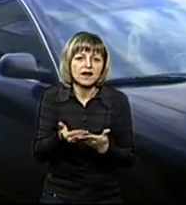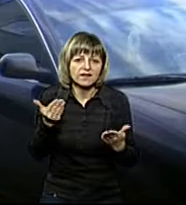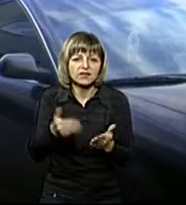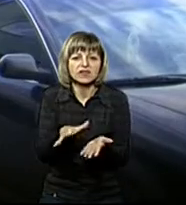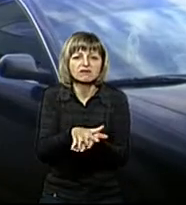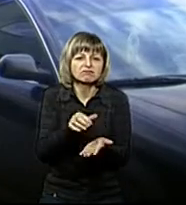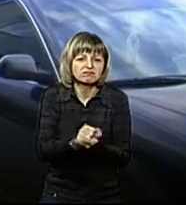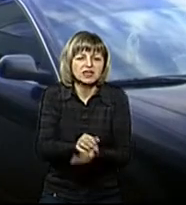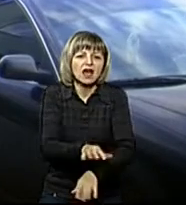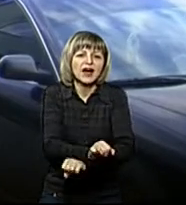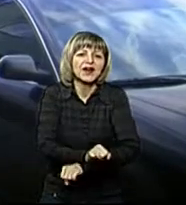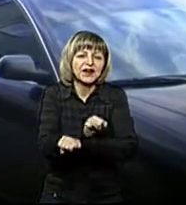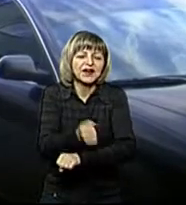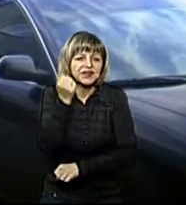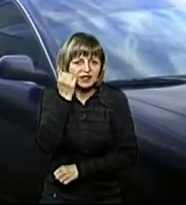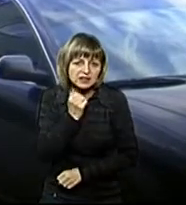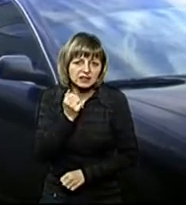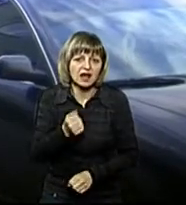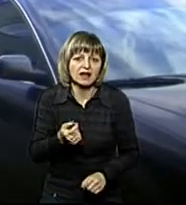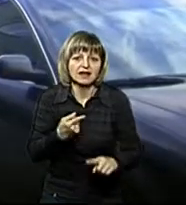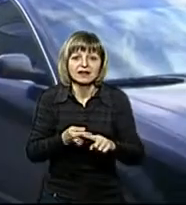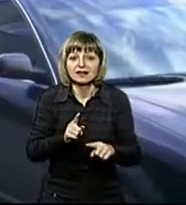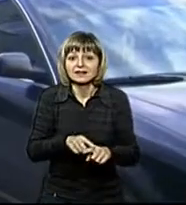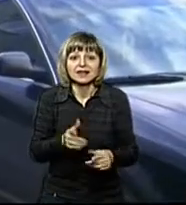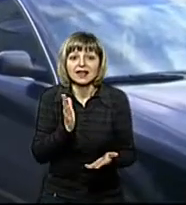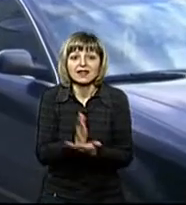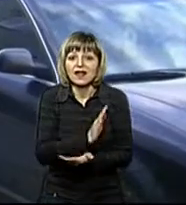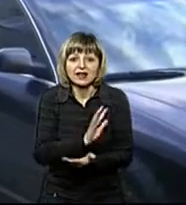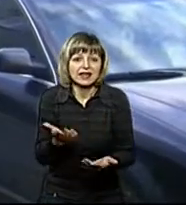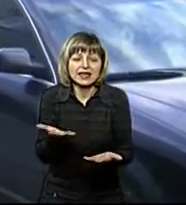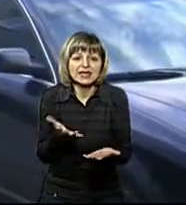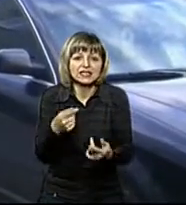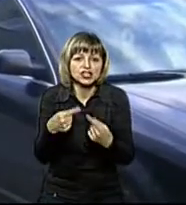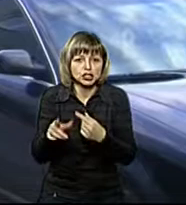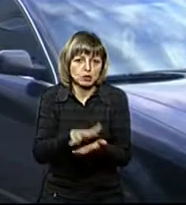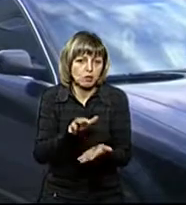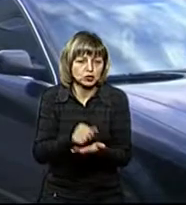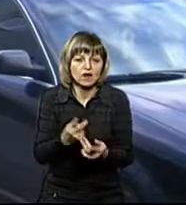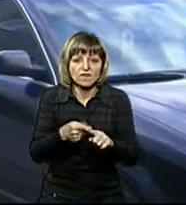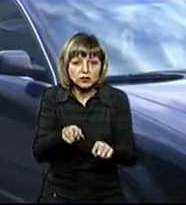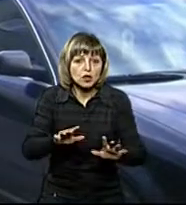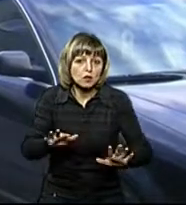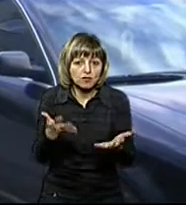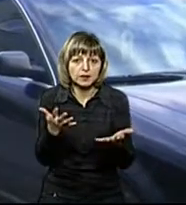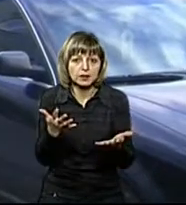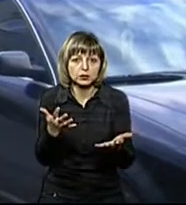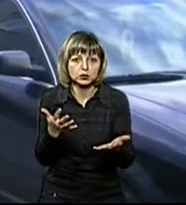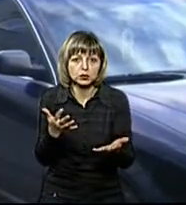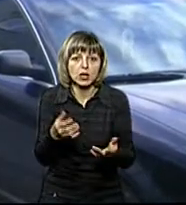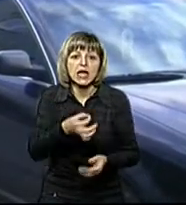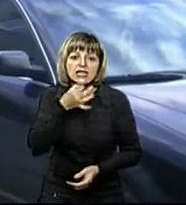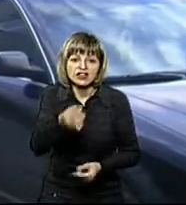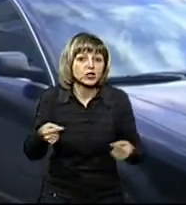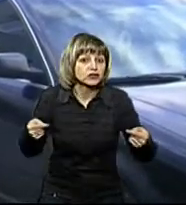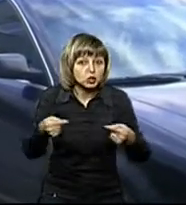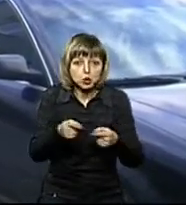гниття, тому що це не є якийсь механічний, я ж наголошую, що це не є механічне якесь пошкодження в даному випадку. Тобто стверджувати, що